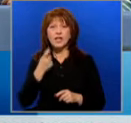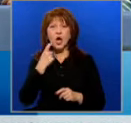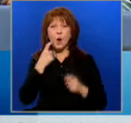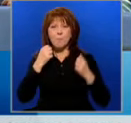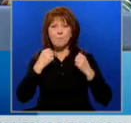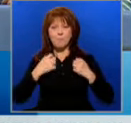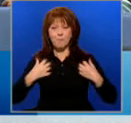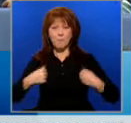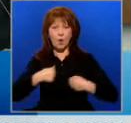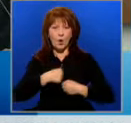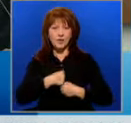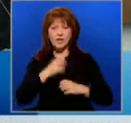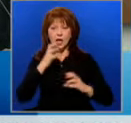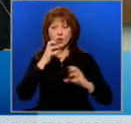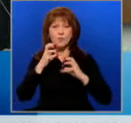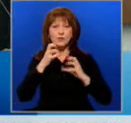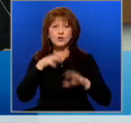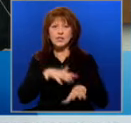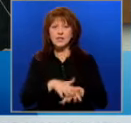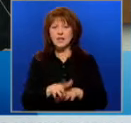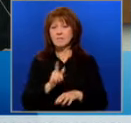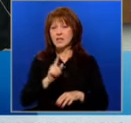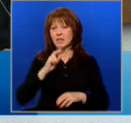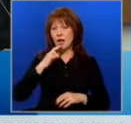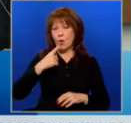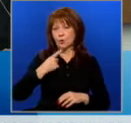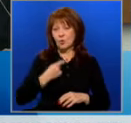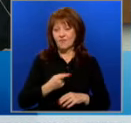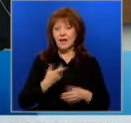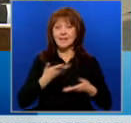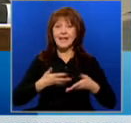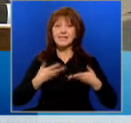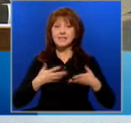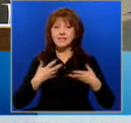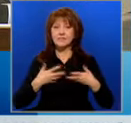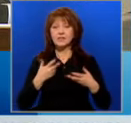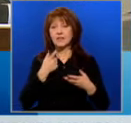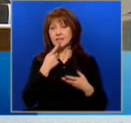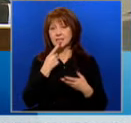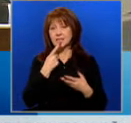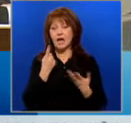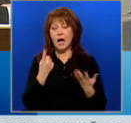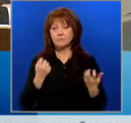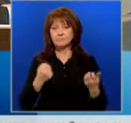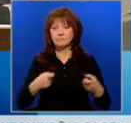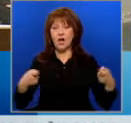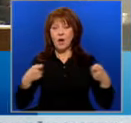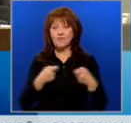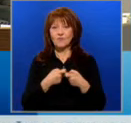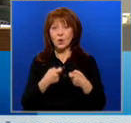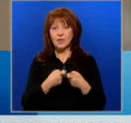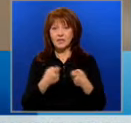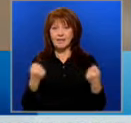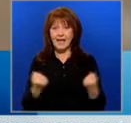и комуникационните системи не отговарят на съвременните изисквания за водене на модерни бойни действия. Нещо,